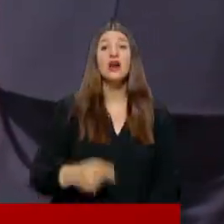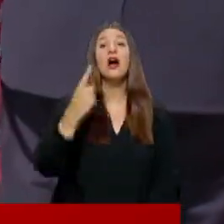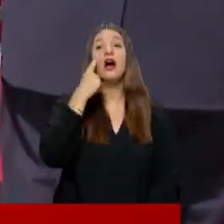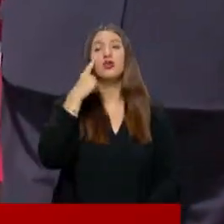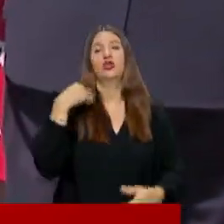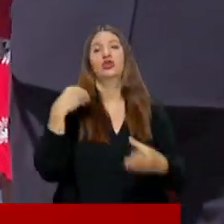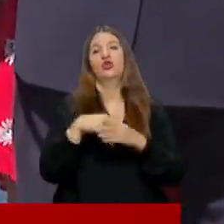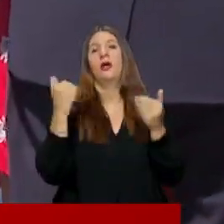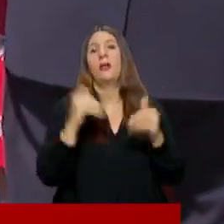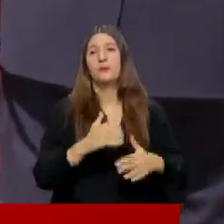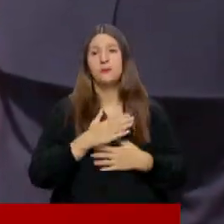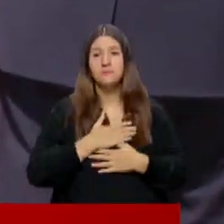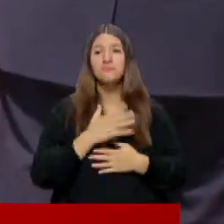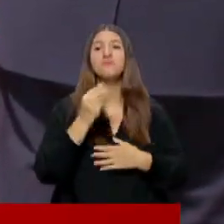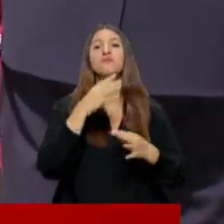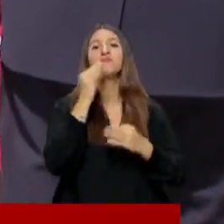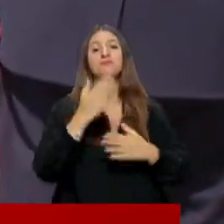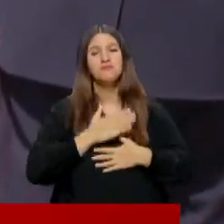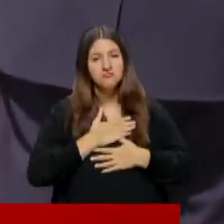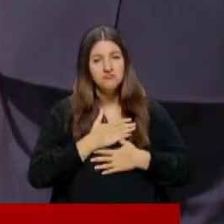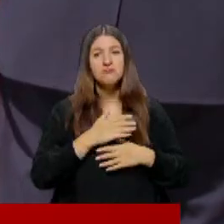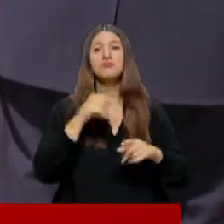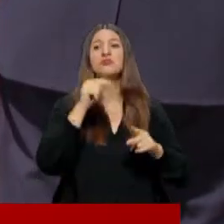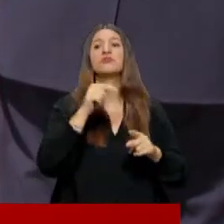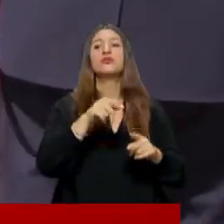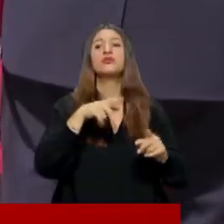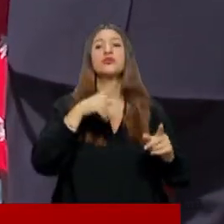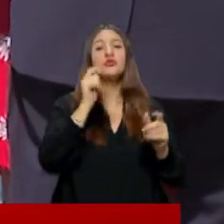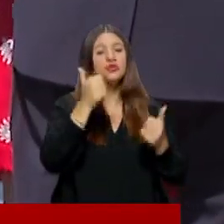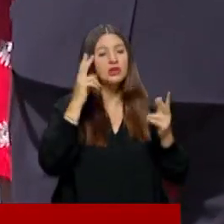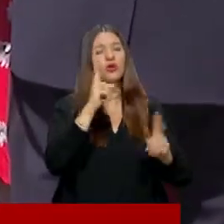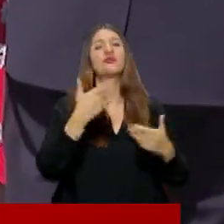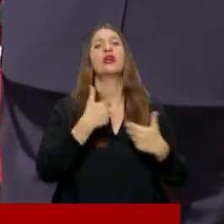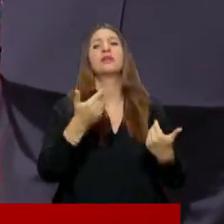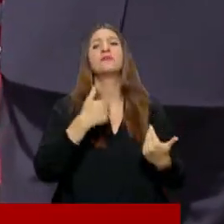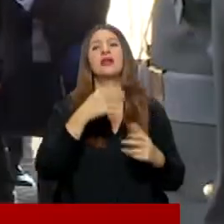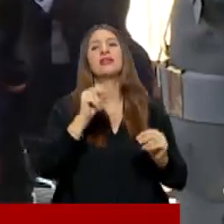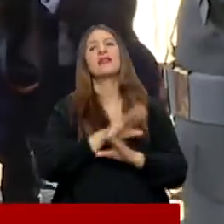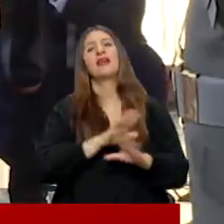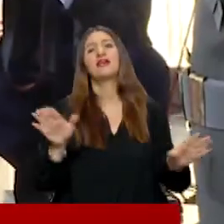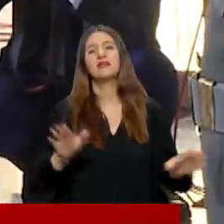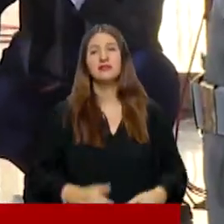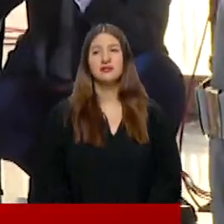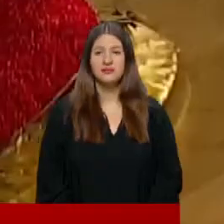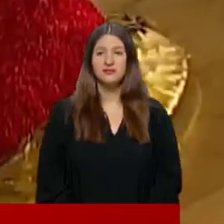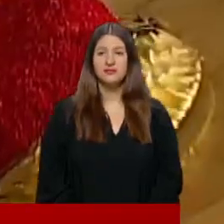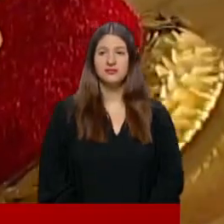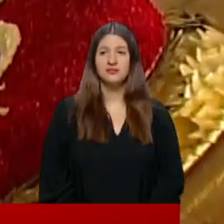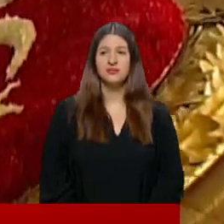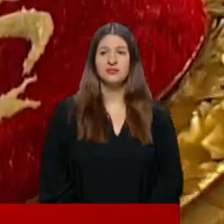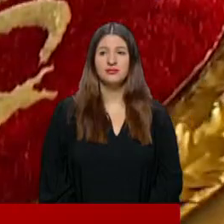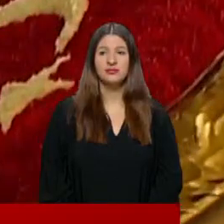Atatürk için geldim. Çok mutluyum. Bu yollarda mı göreceğim? Bana yeter.